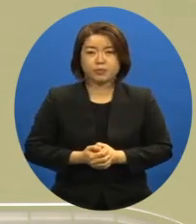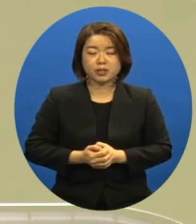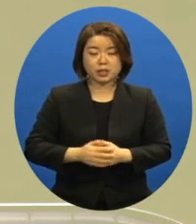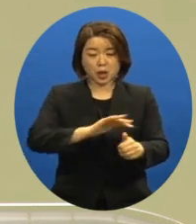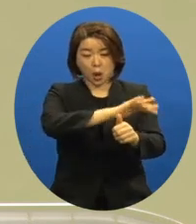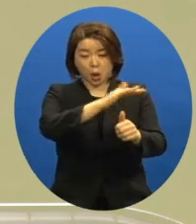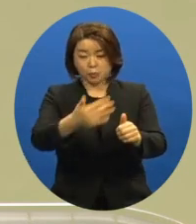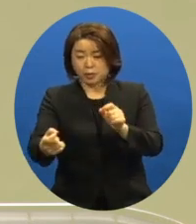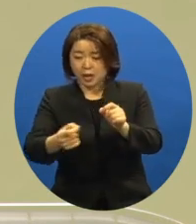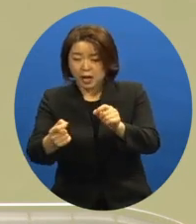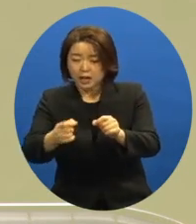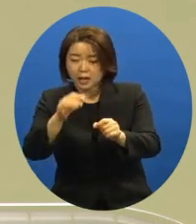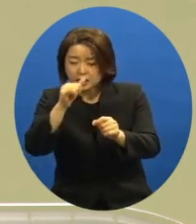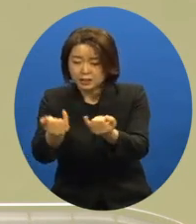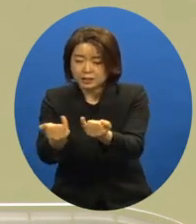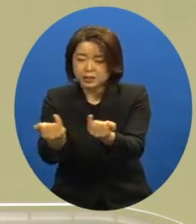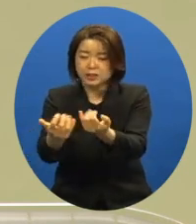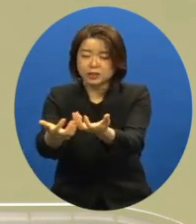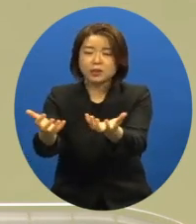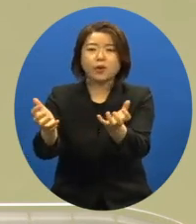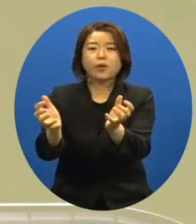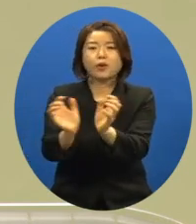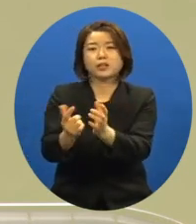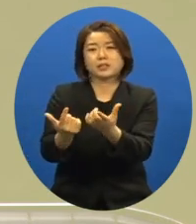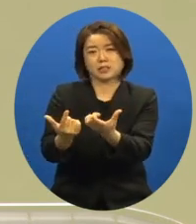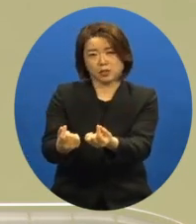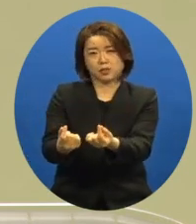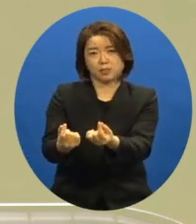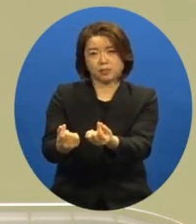무덤가에 있었던 여인처럼.